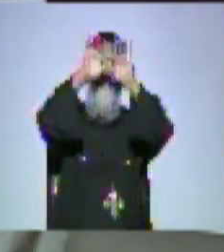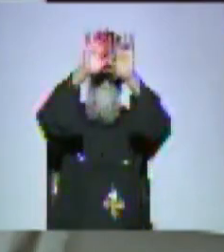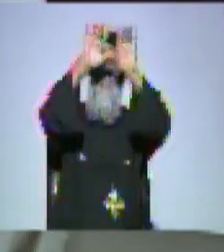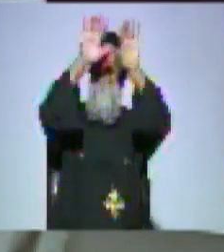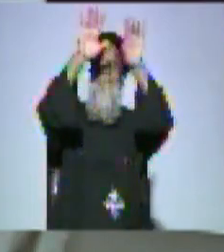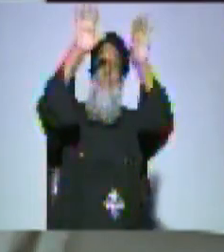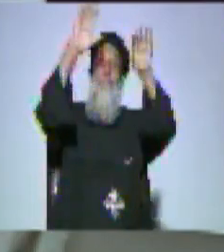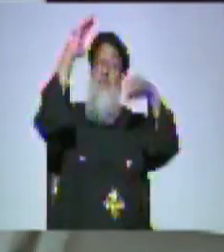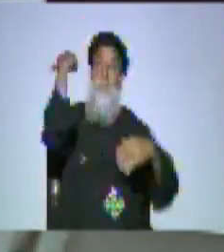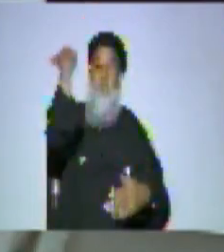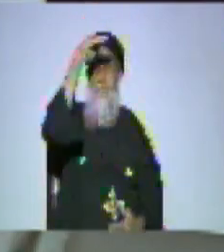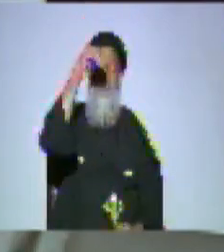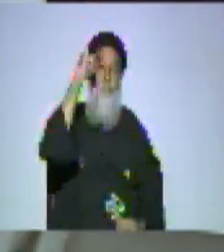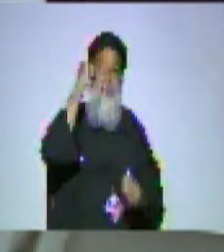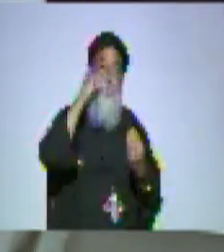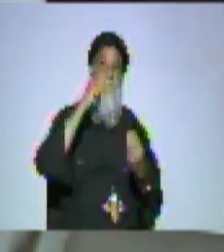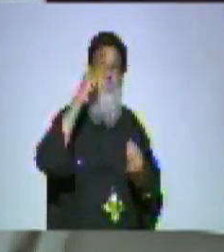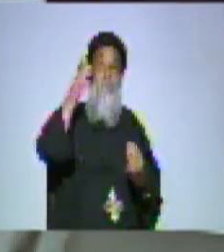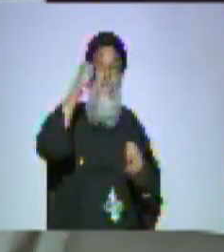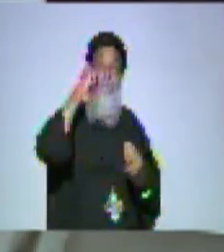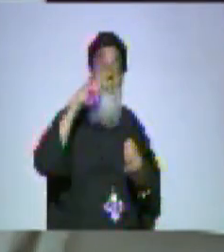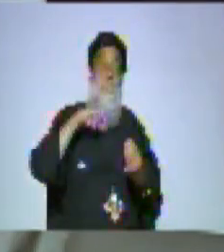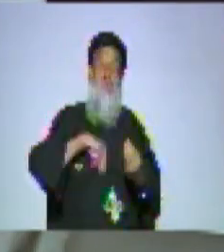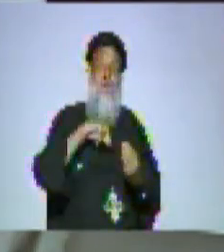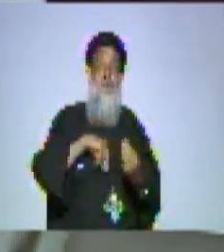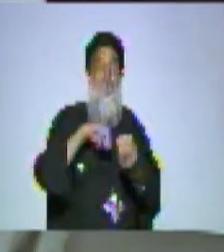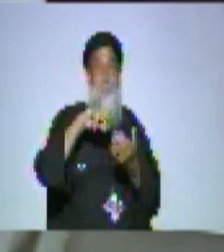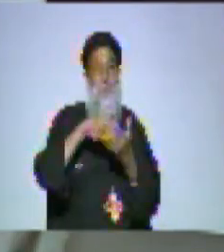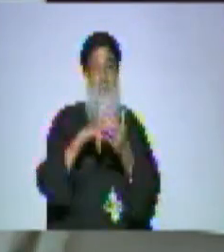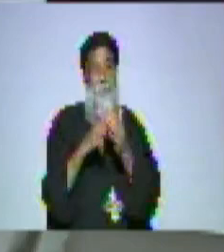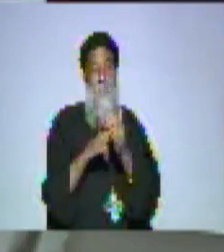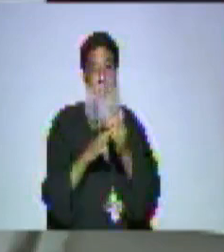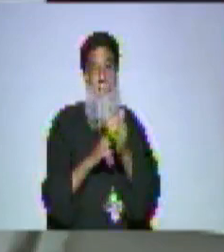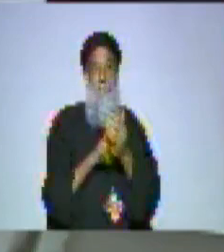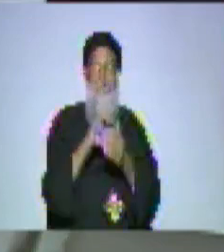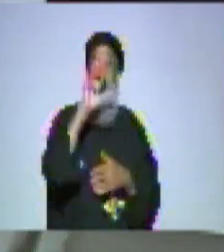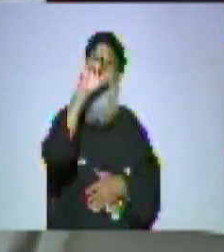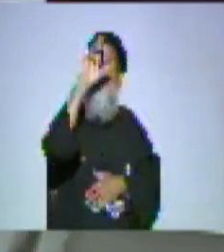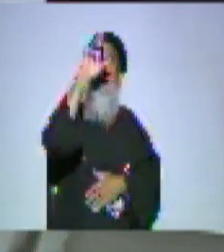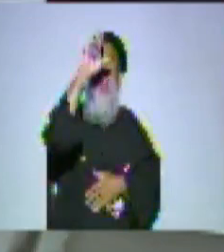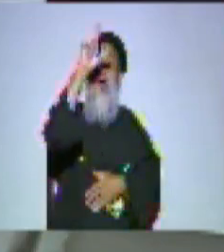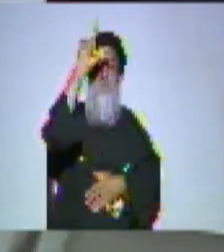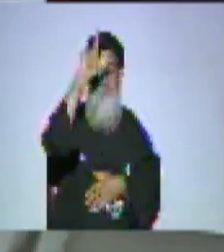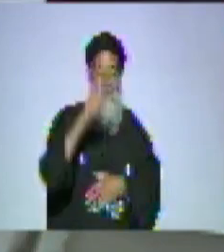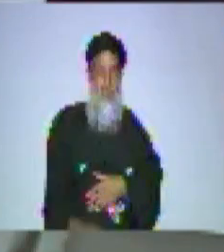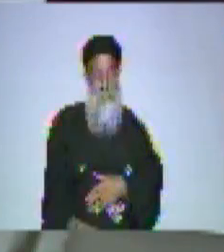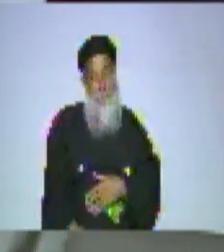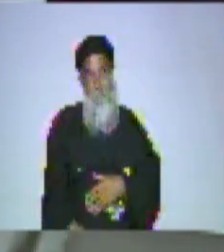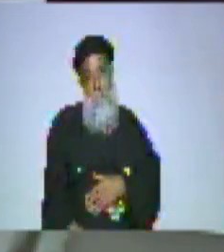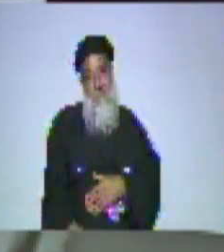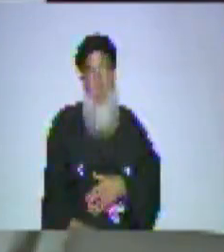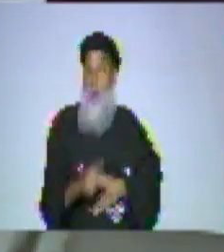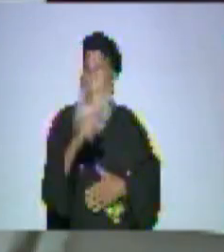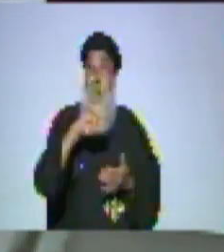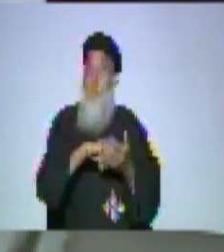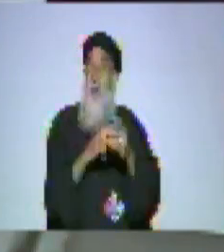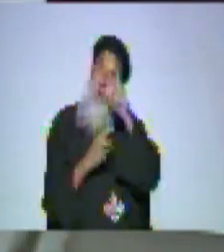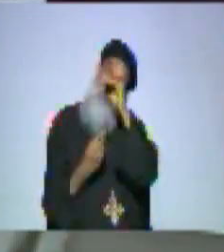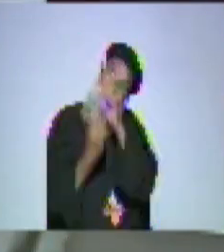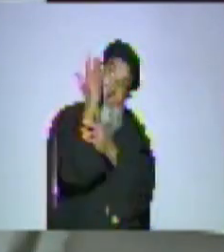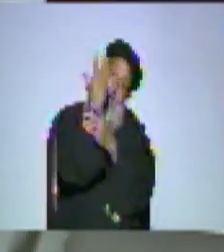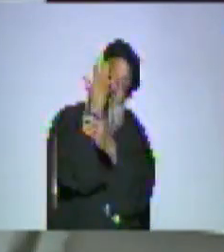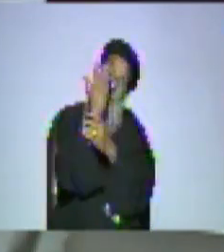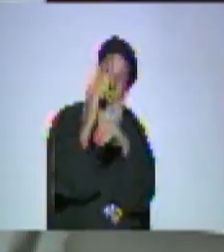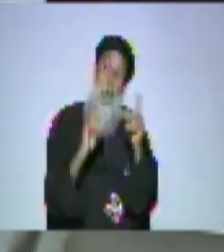تترجى عمل الله في مستقبل في حاجه هيبداها مجربهاش قبل